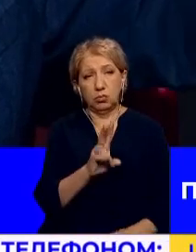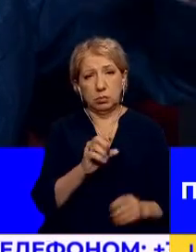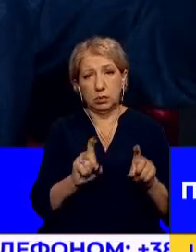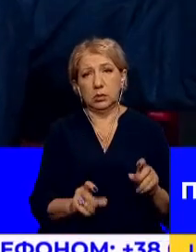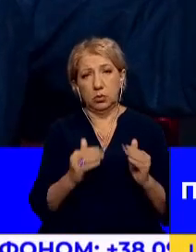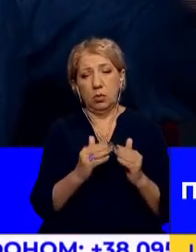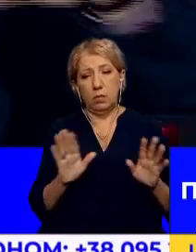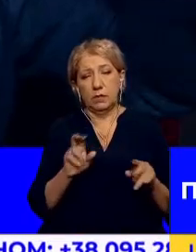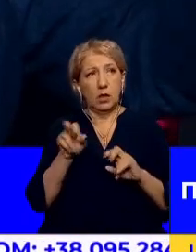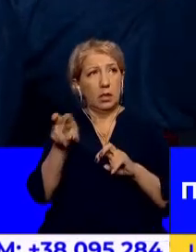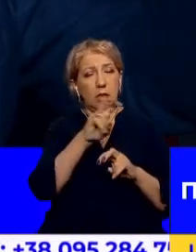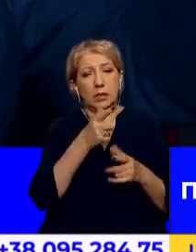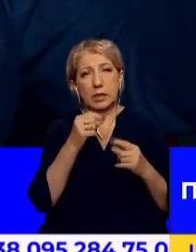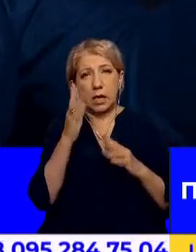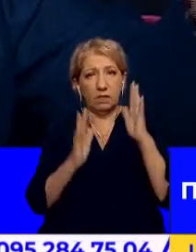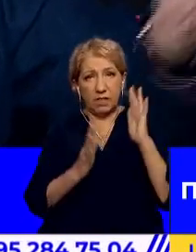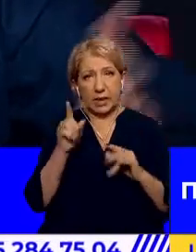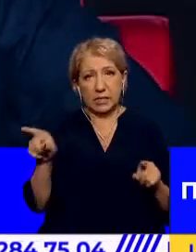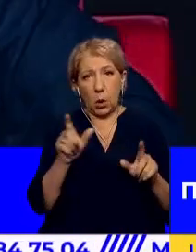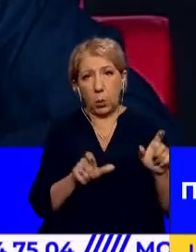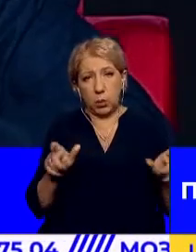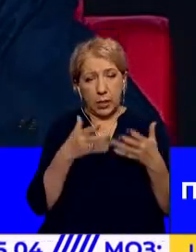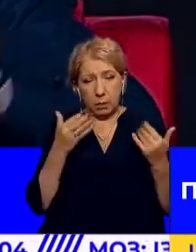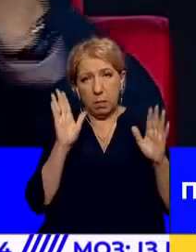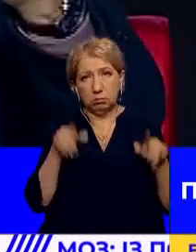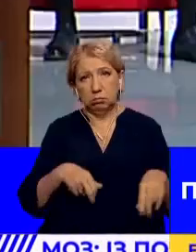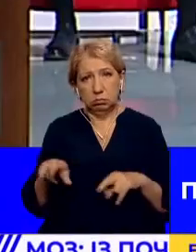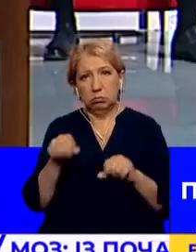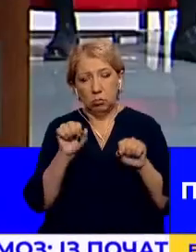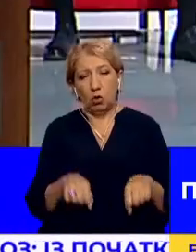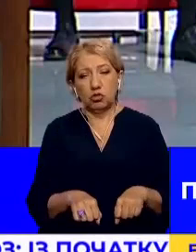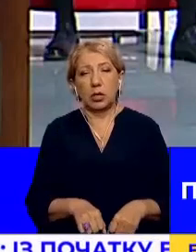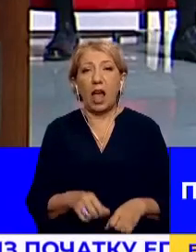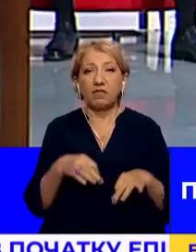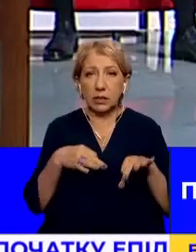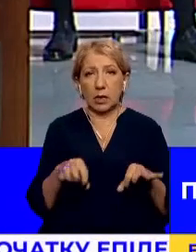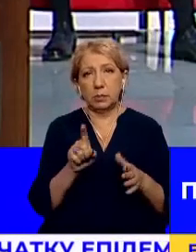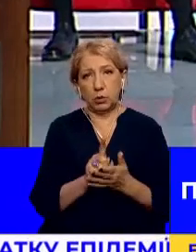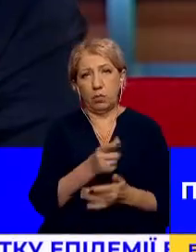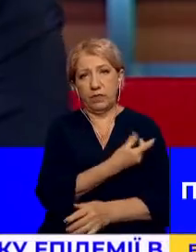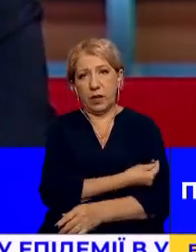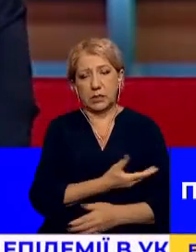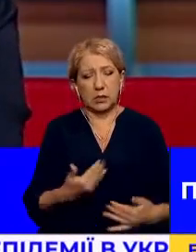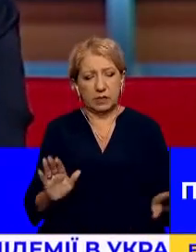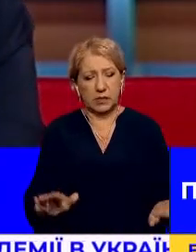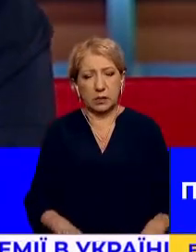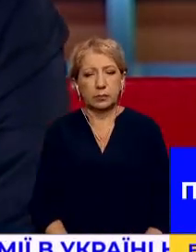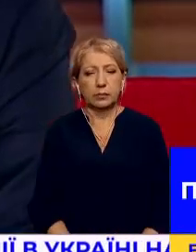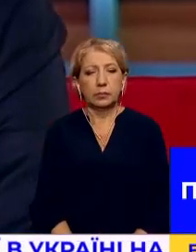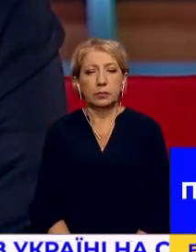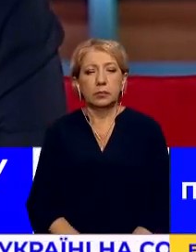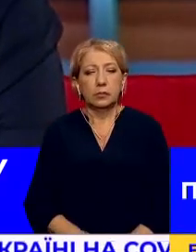великий. Ідіть туди, де людей нема, ну і так далі. От як ви бачите цю ситуацію і все те, що я